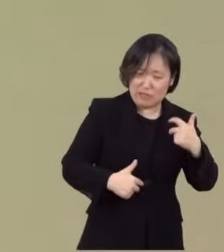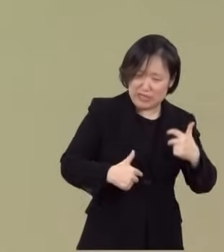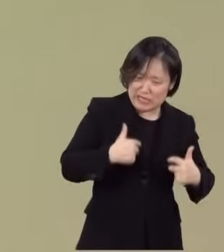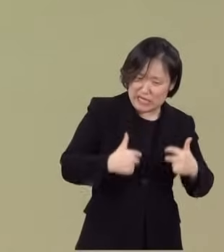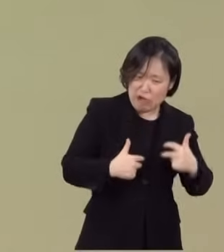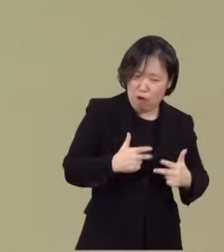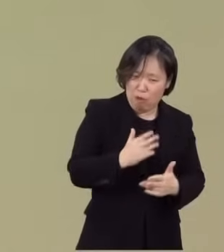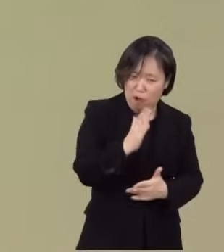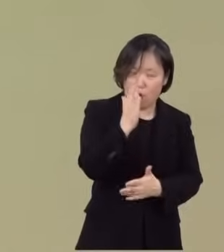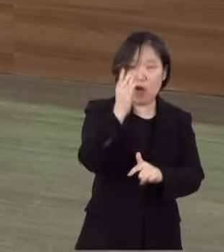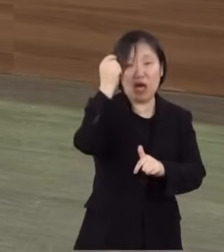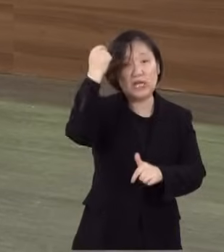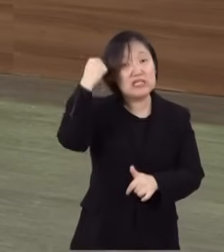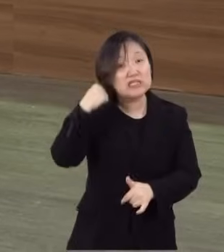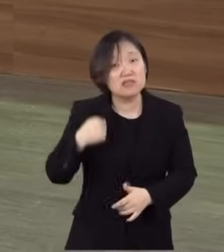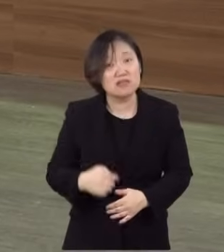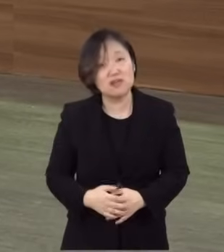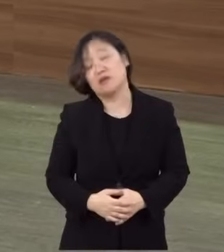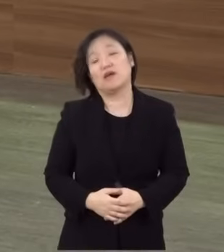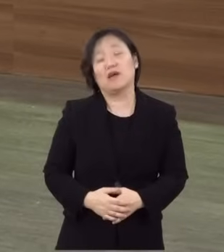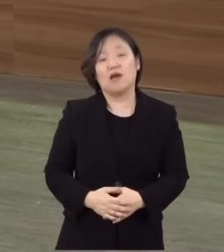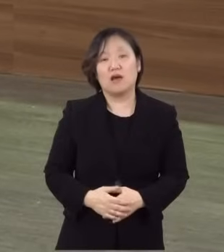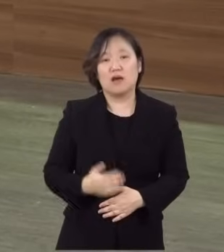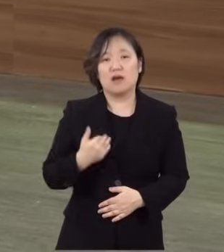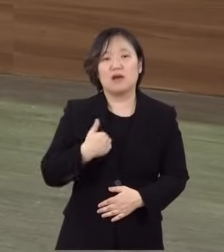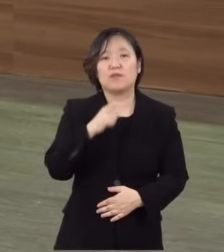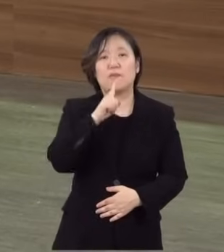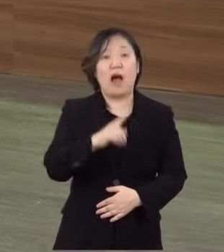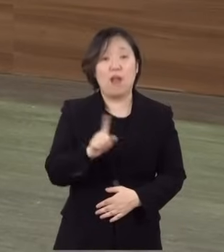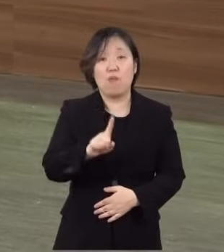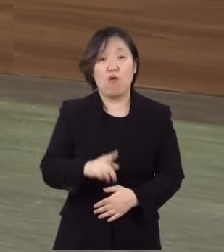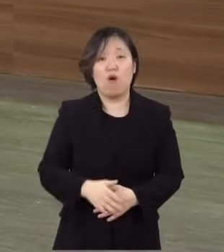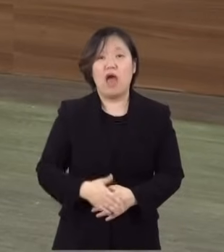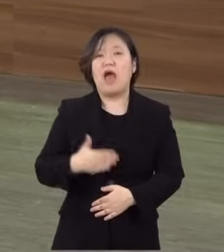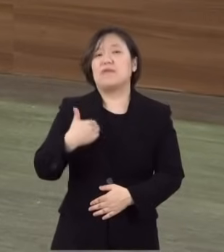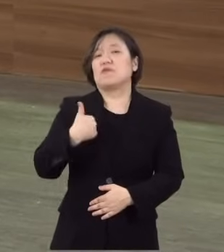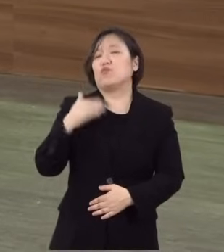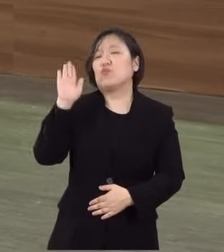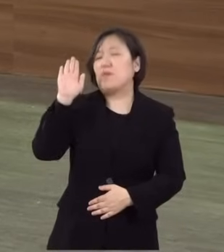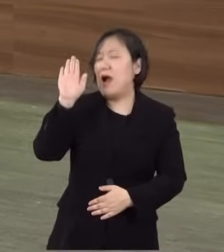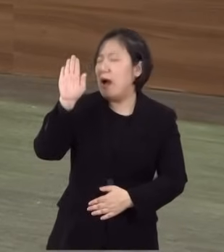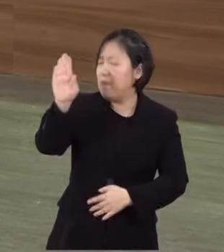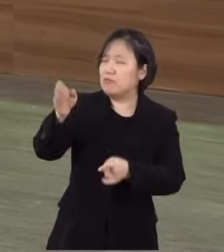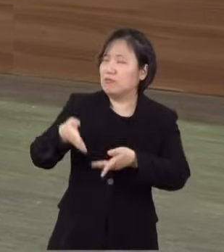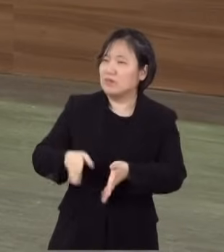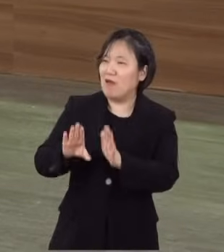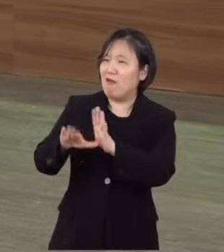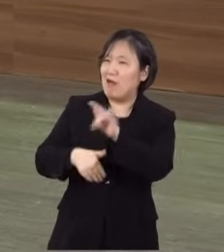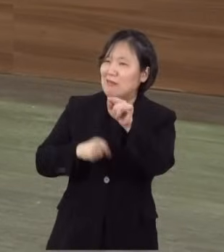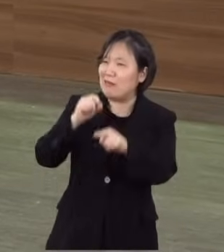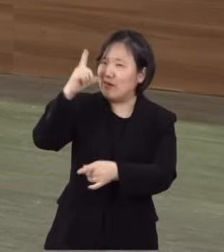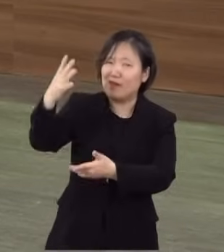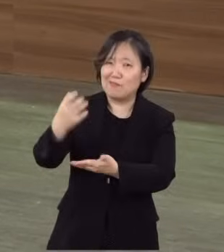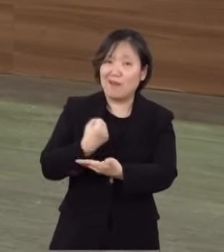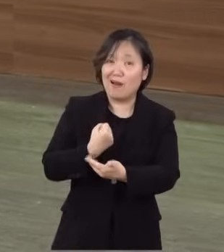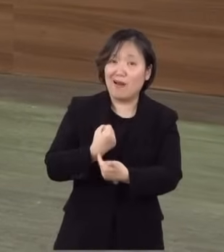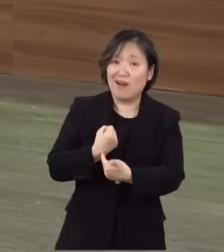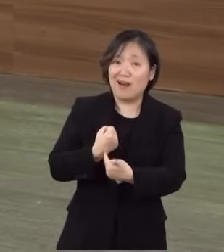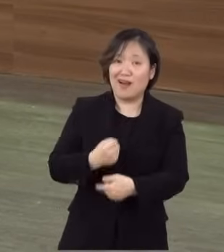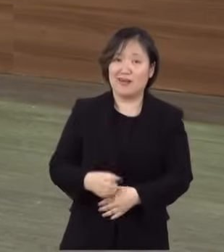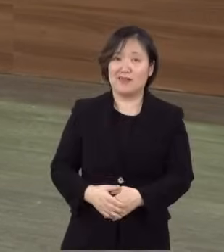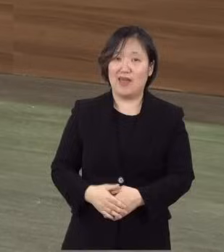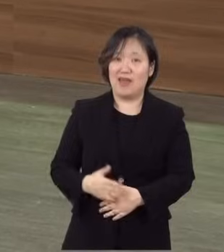희열을 느끼면서 부처님 저도 미래 세상에 바른 깨달음을 얻어서